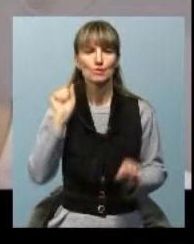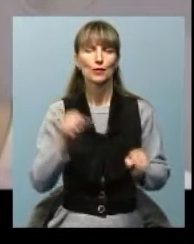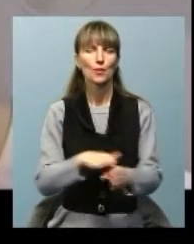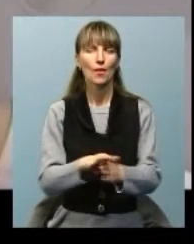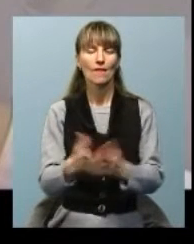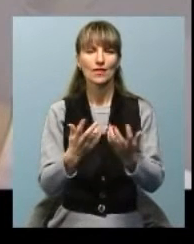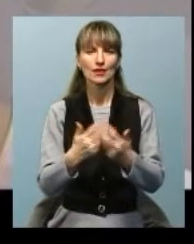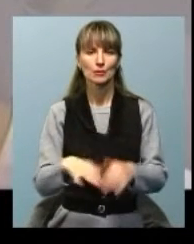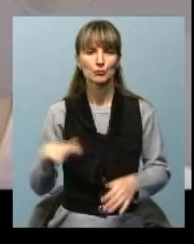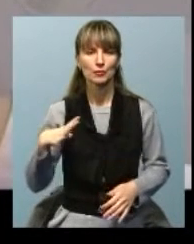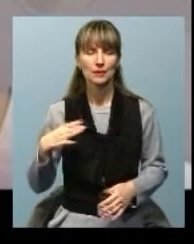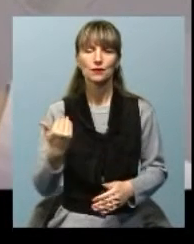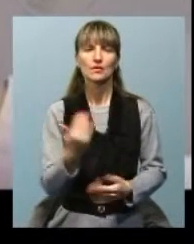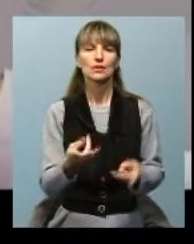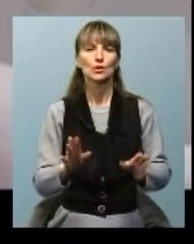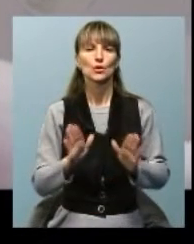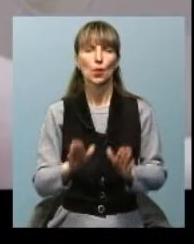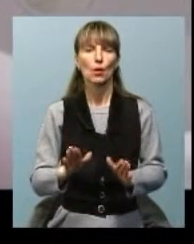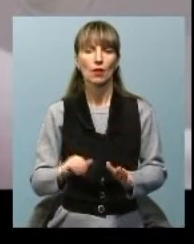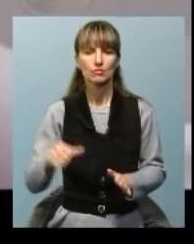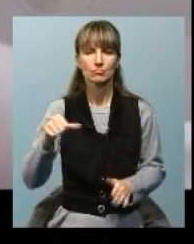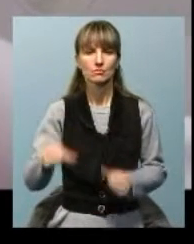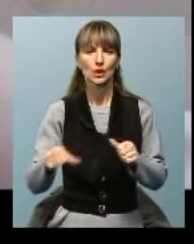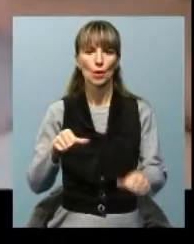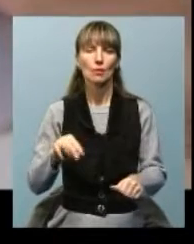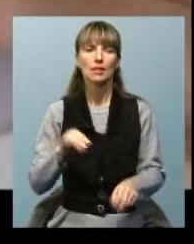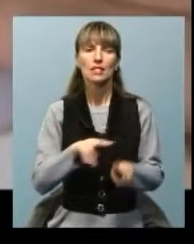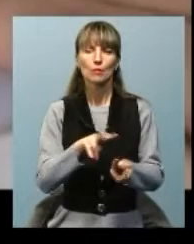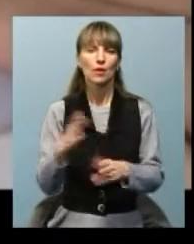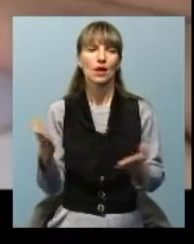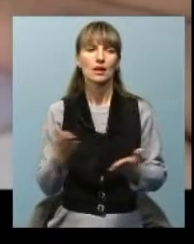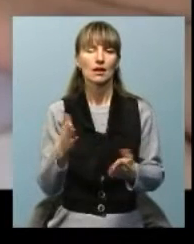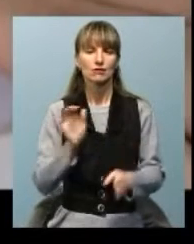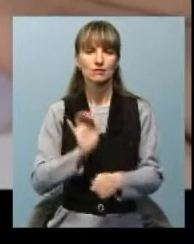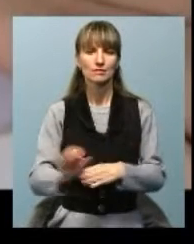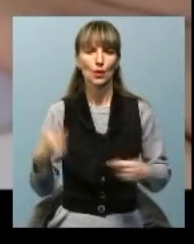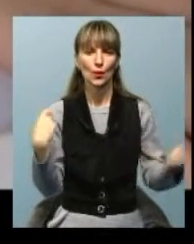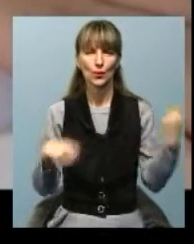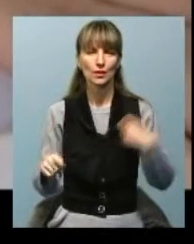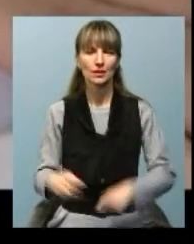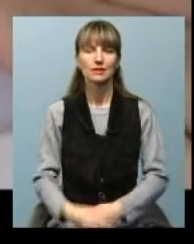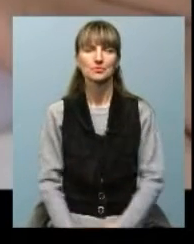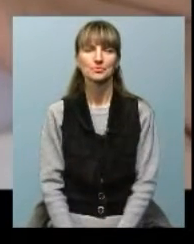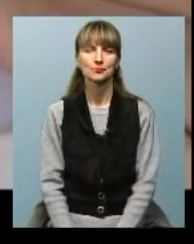повністю автоматичними. Вам залишається лише натискати кнопки і спостерігати, як виготовляється одяг.